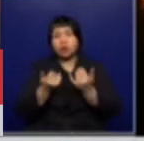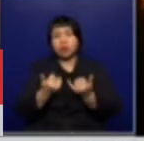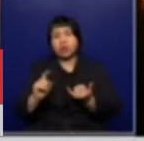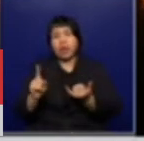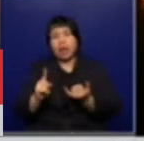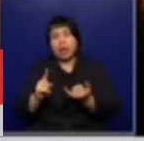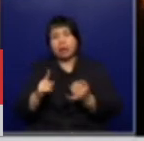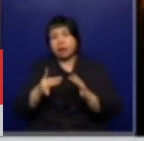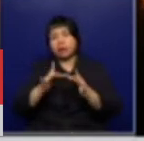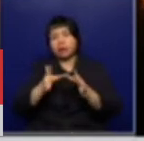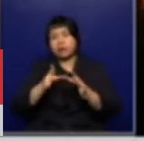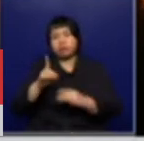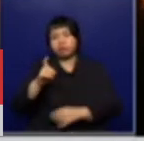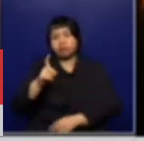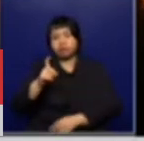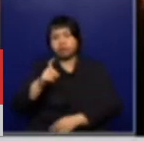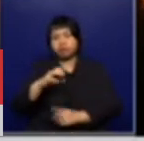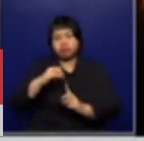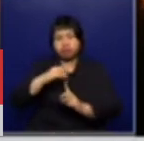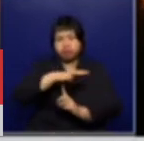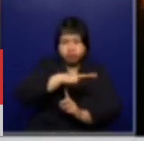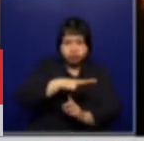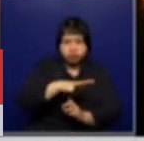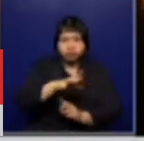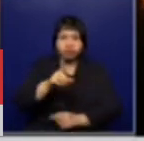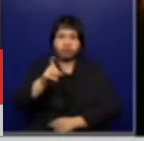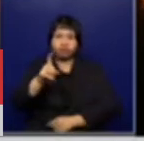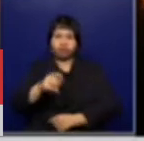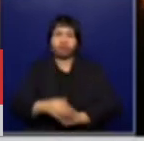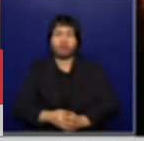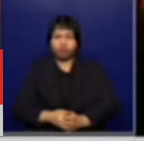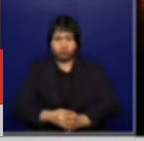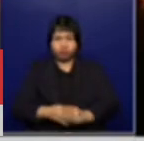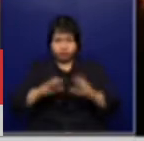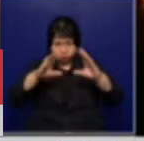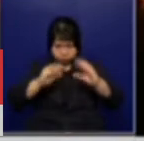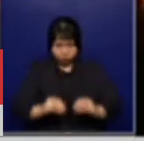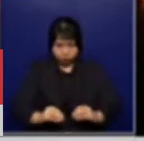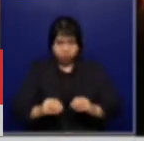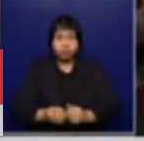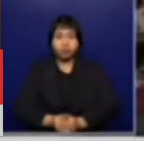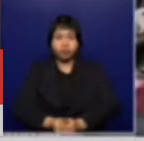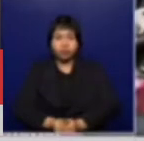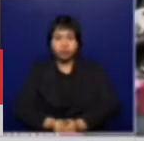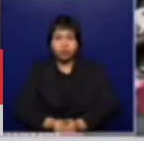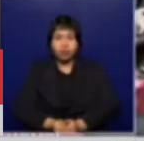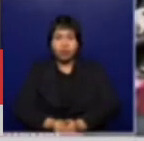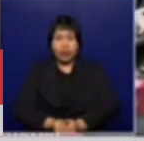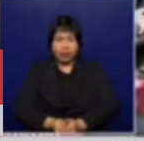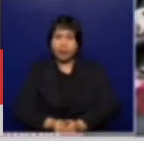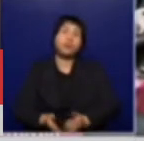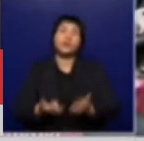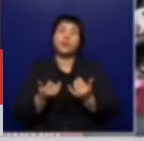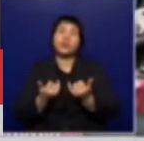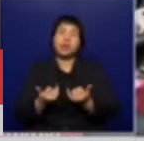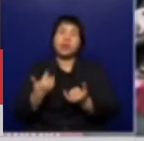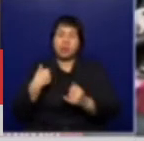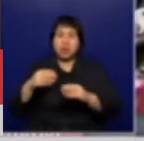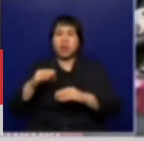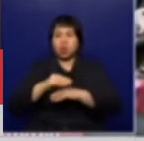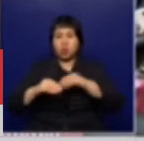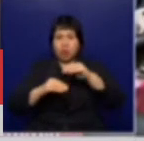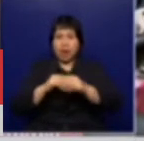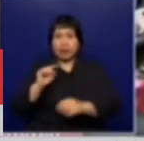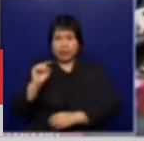ารถใช้การได้ดิฉันขออนุญาตนำสไลด์ลงก่อนนะคะ ท่านประธานที่เคารพคะอีกหนึ่งโครงการ